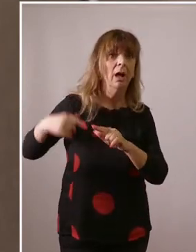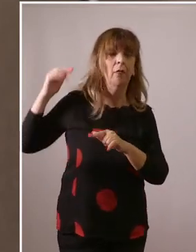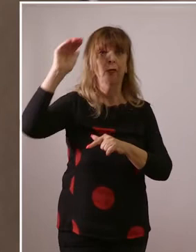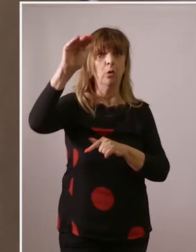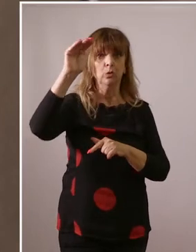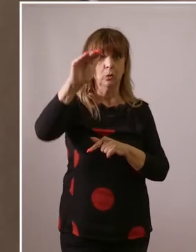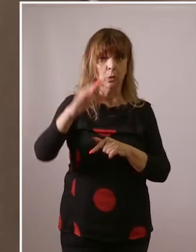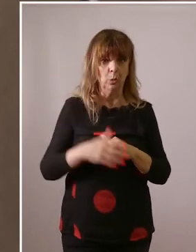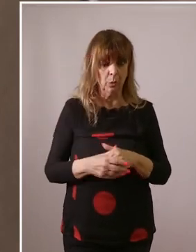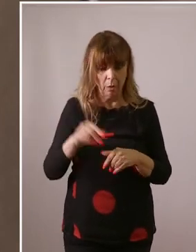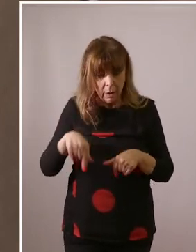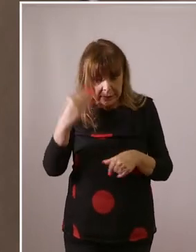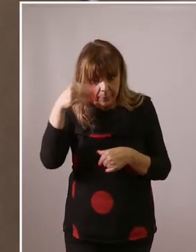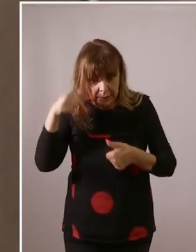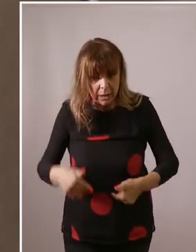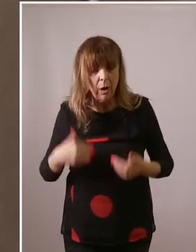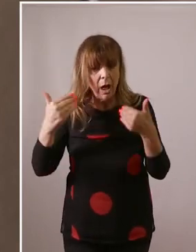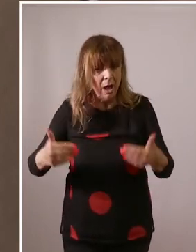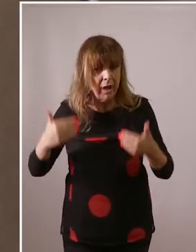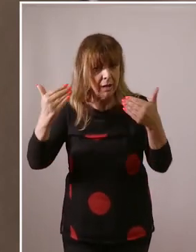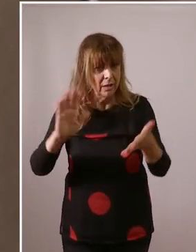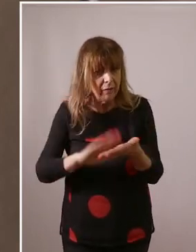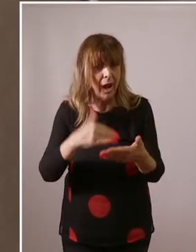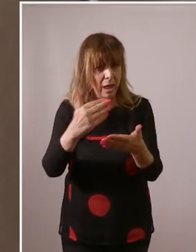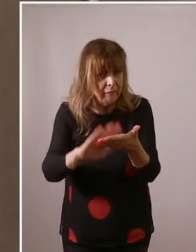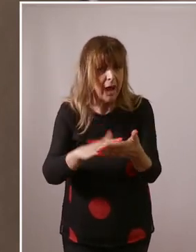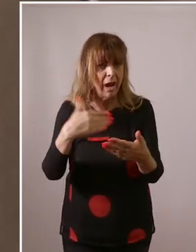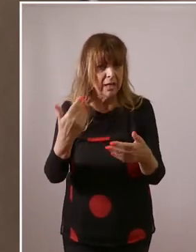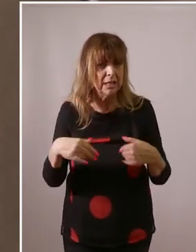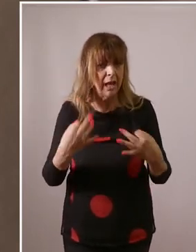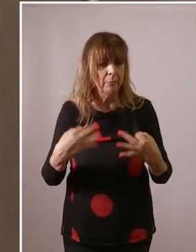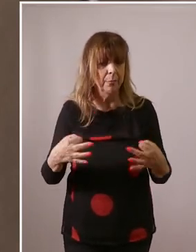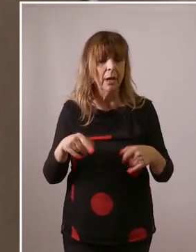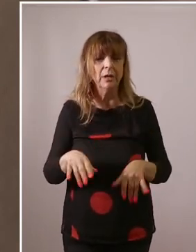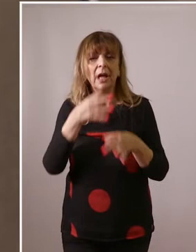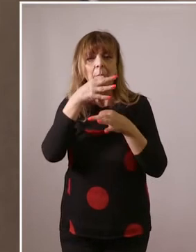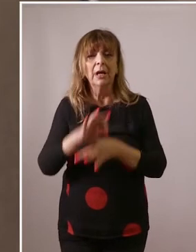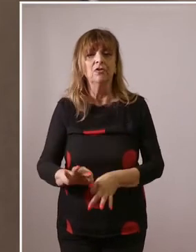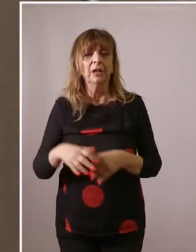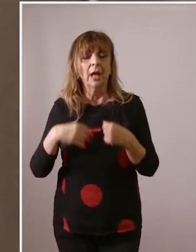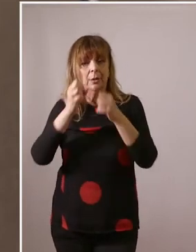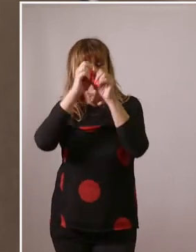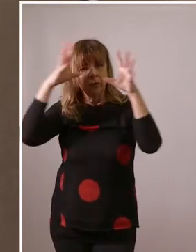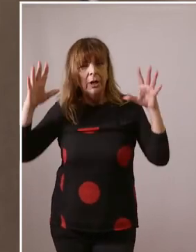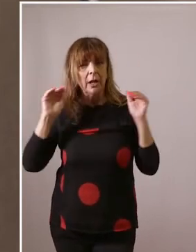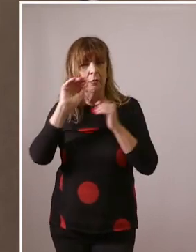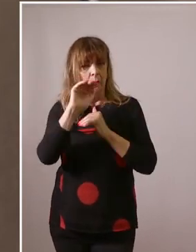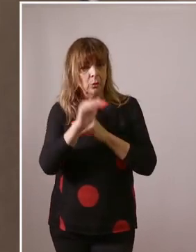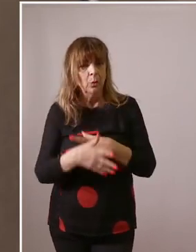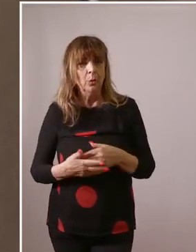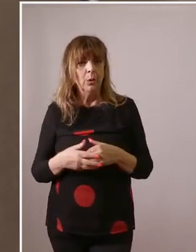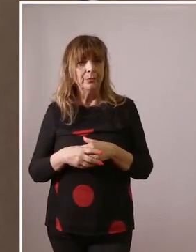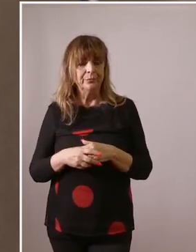momento in cui viene pensato in avanti e questa capacità in qualche modo di costruire di immaginare il futuro